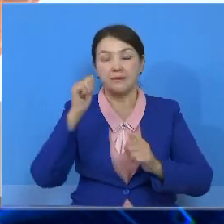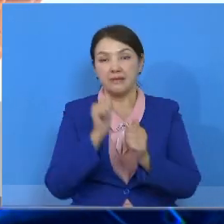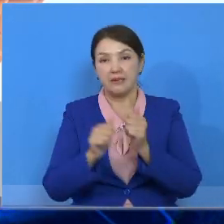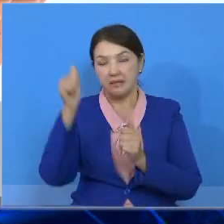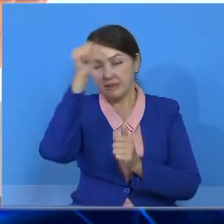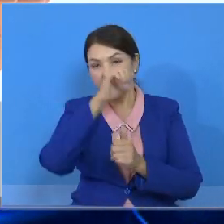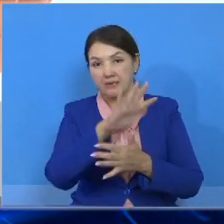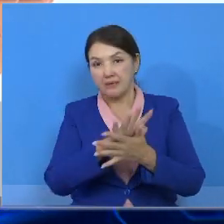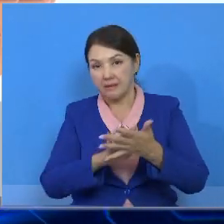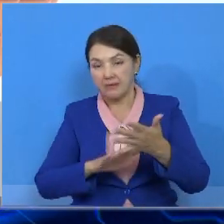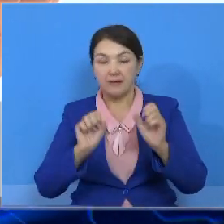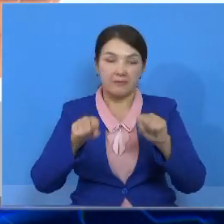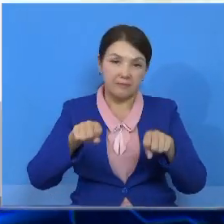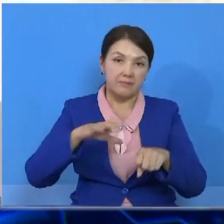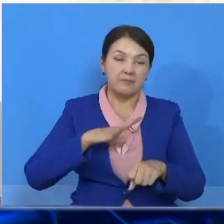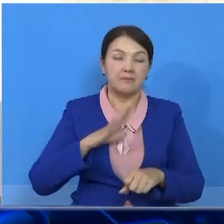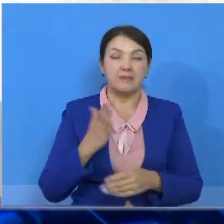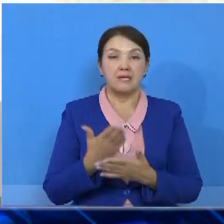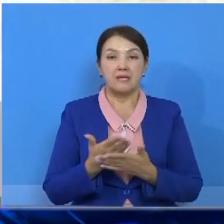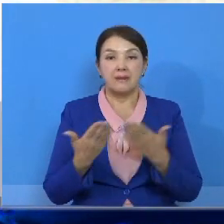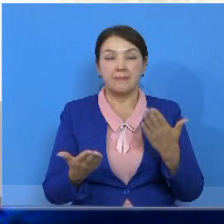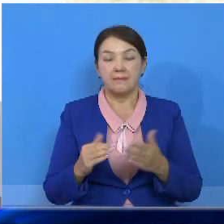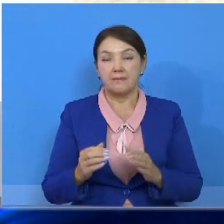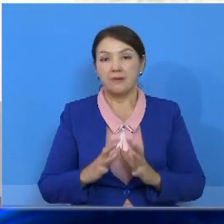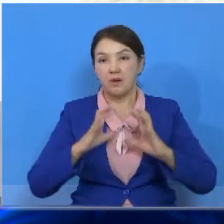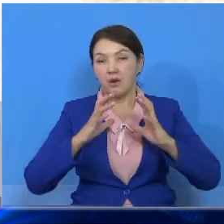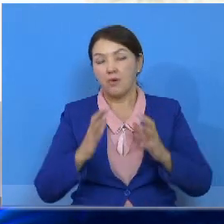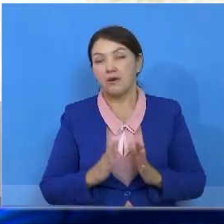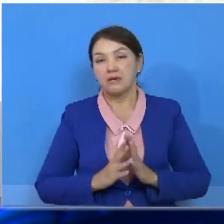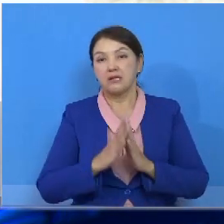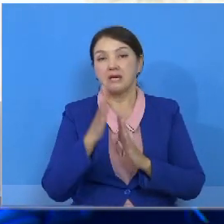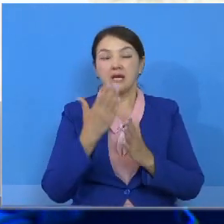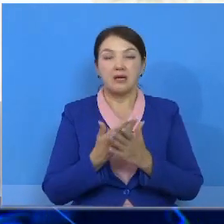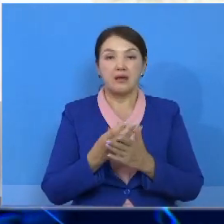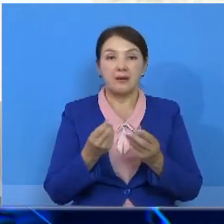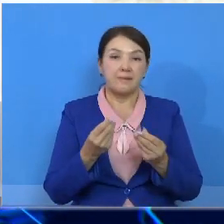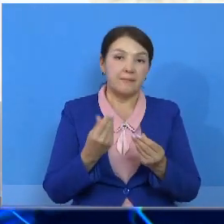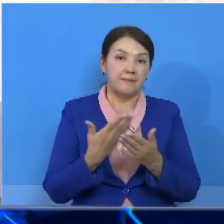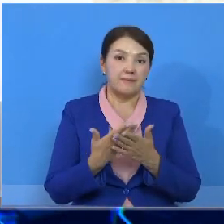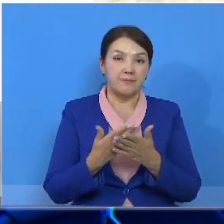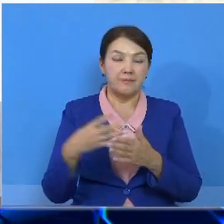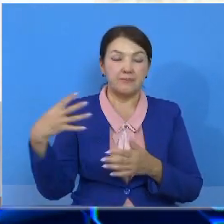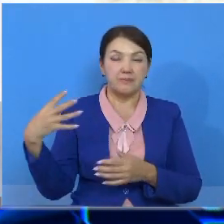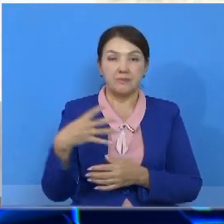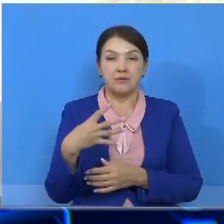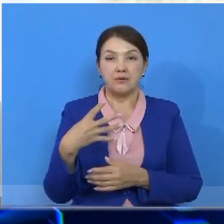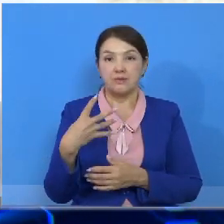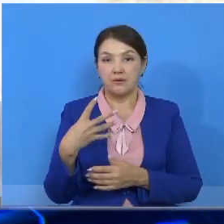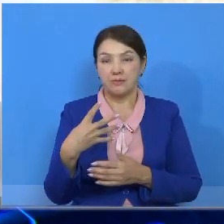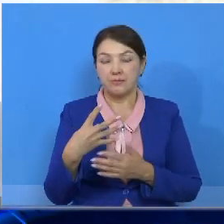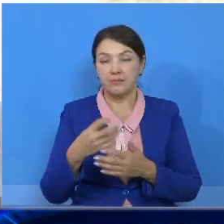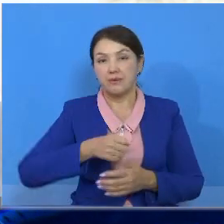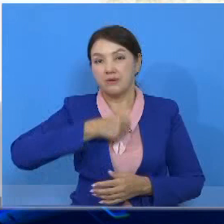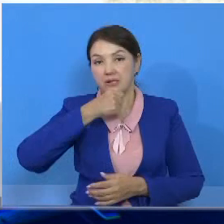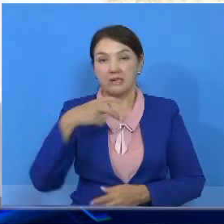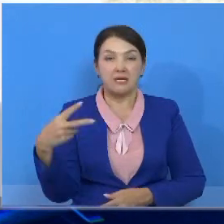сайынға ауыстыру мүмкіндігі бар. Әуе шарларына ұшу үшін біз ақылы қылдық. 4000 теңге